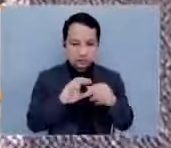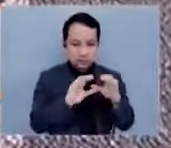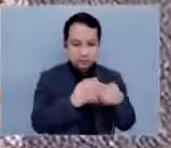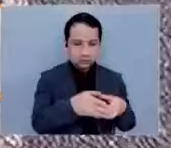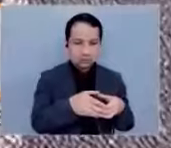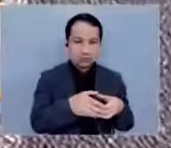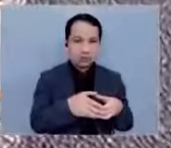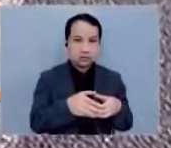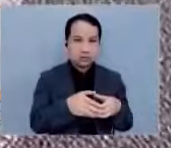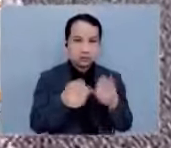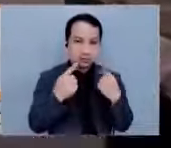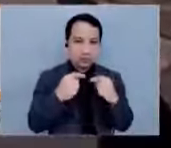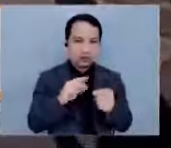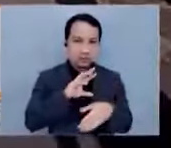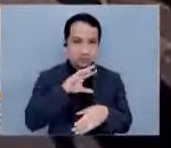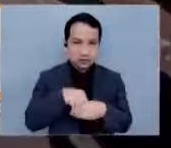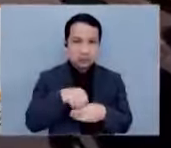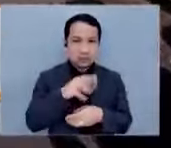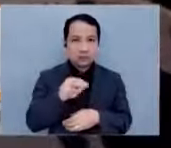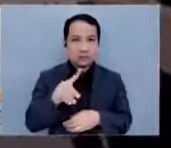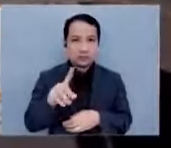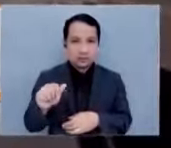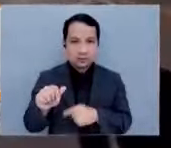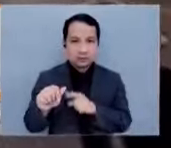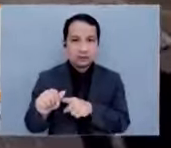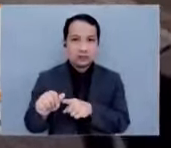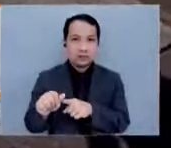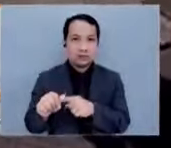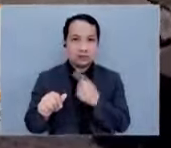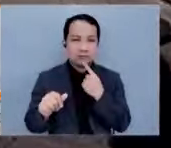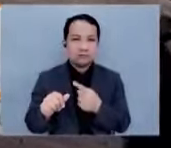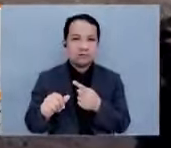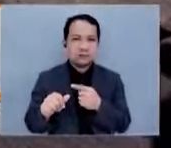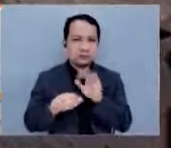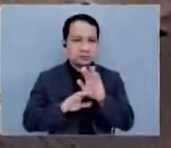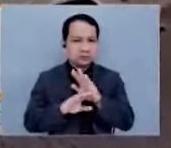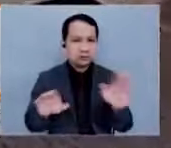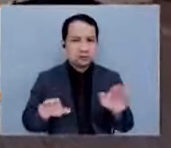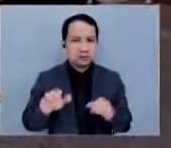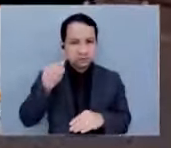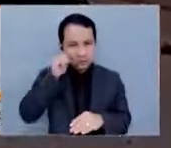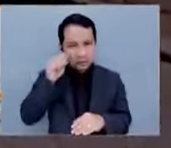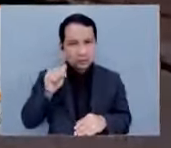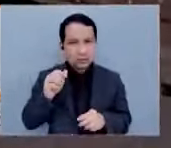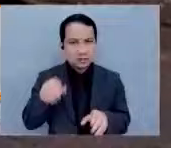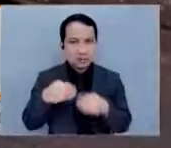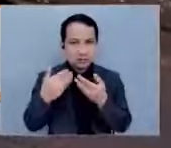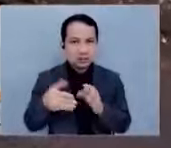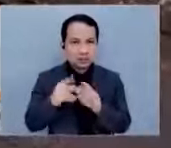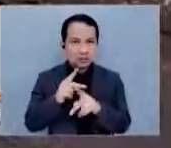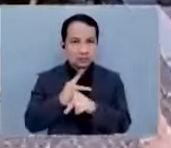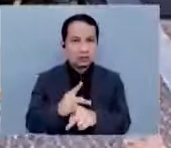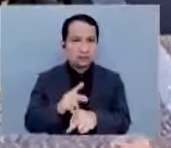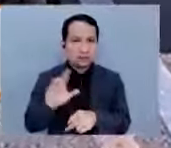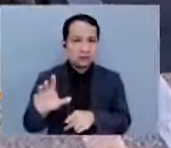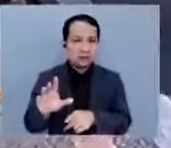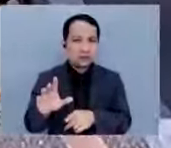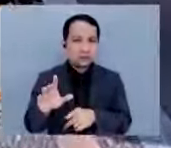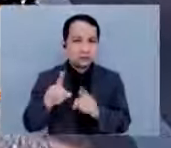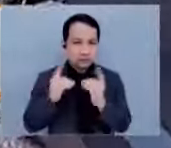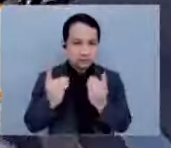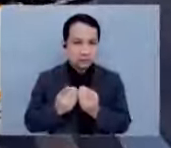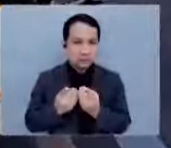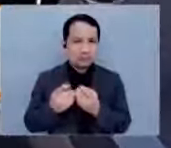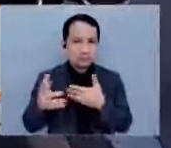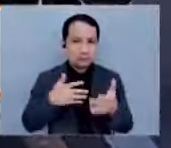sumusubok makapasok sa MMDA. Mariin naman itinanggi ni Artes na nagbibigay ng proteksyon ang ahensya sa kahit